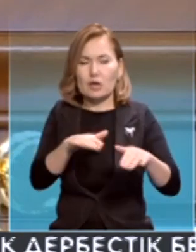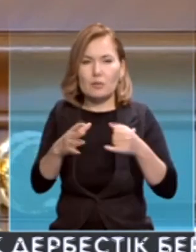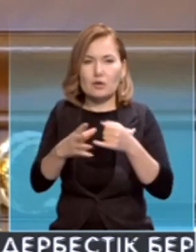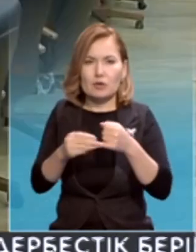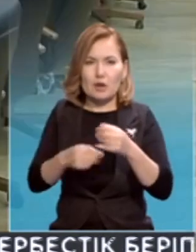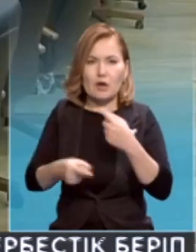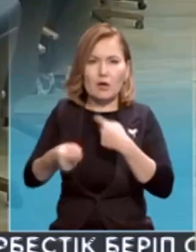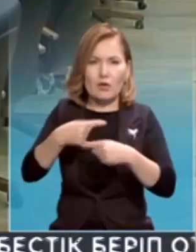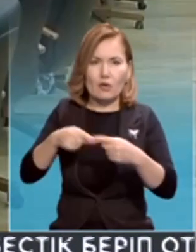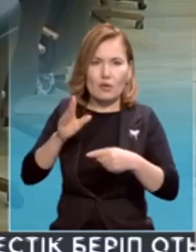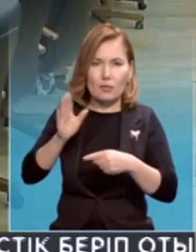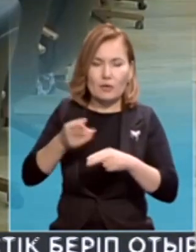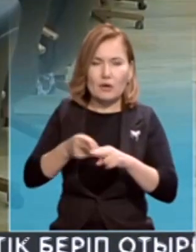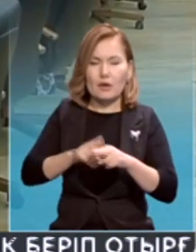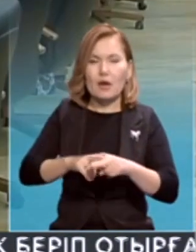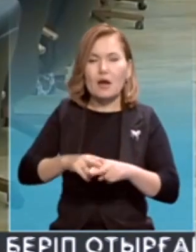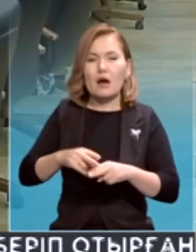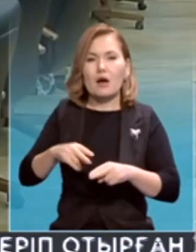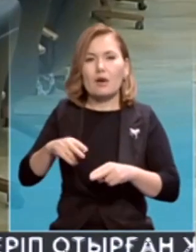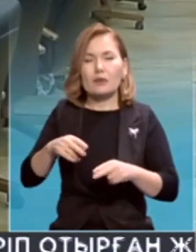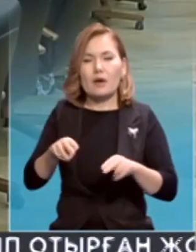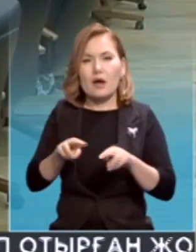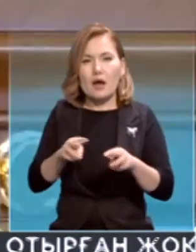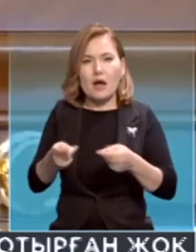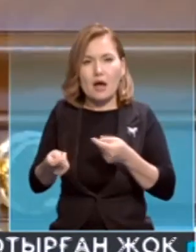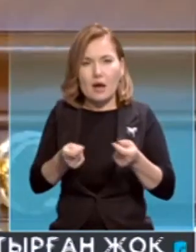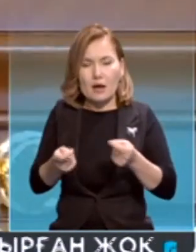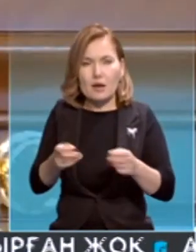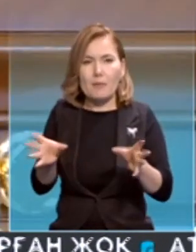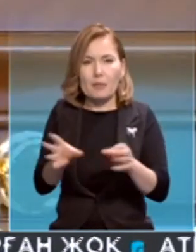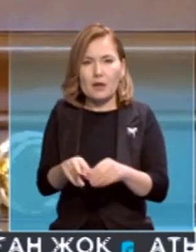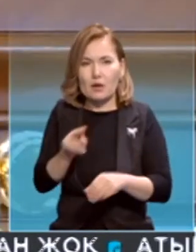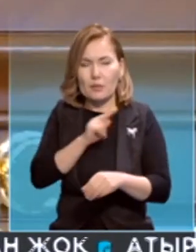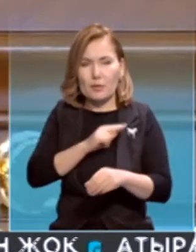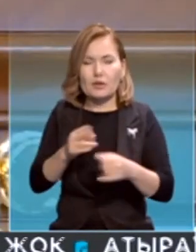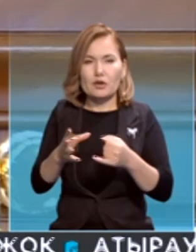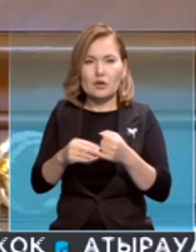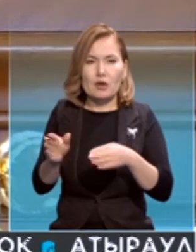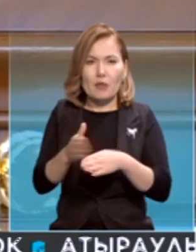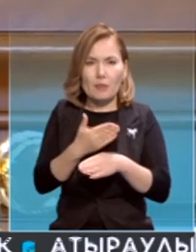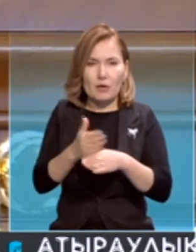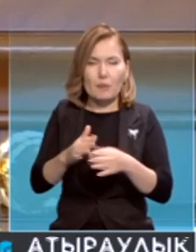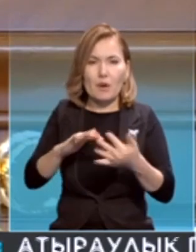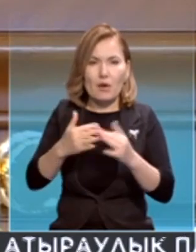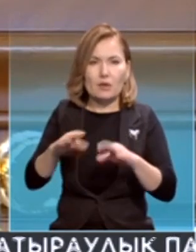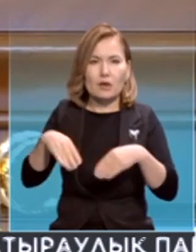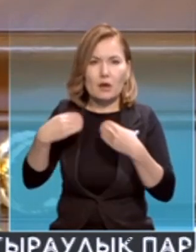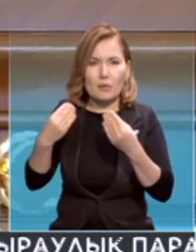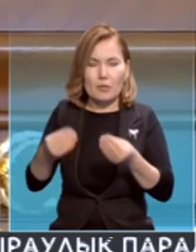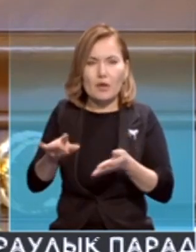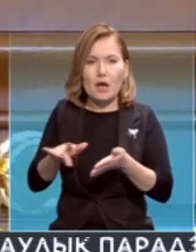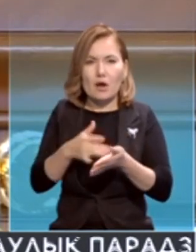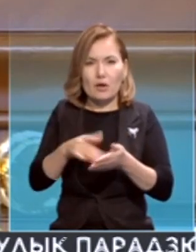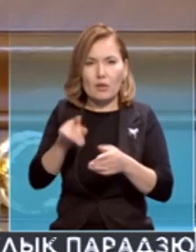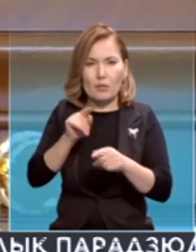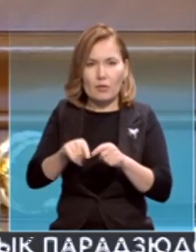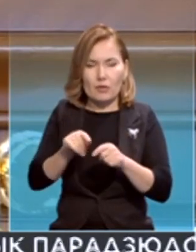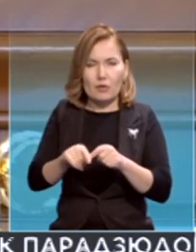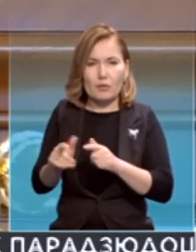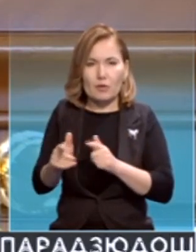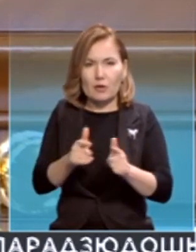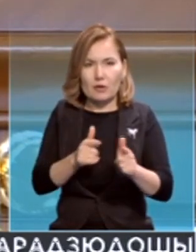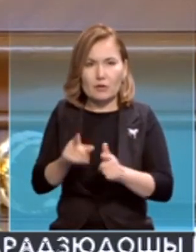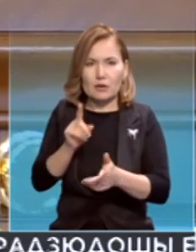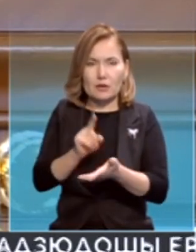Енді үкімет облыс әкімдіктерімен бірлесіп, жерді бөліп тарату үшін мониторинг картасын әзірлеуге